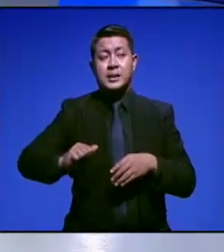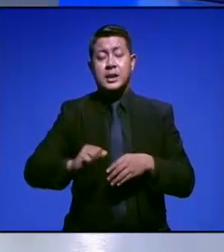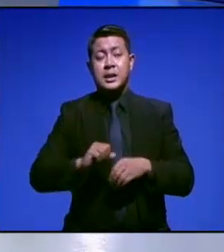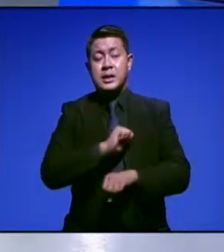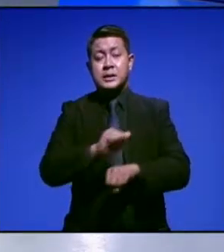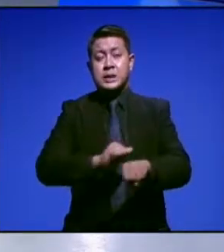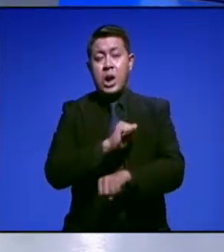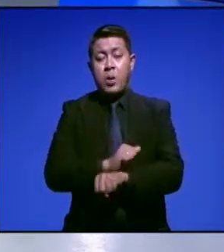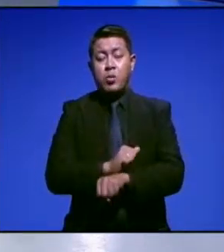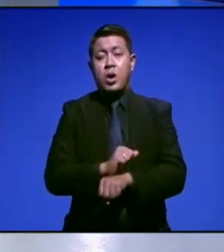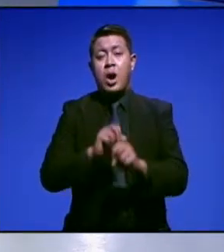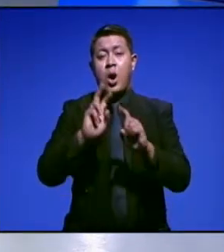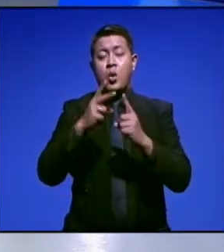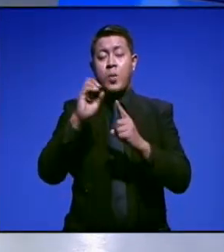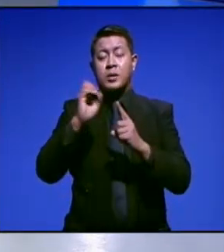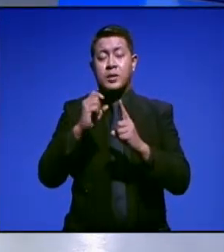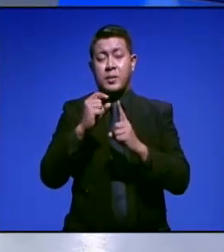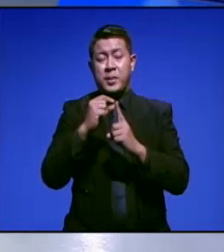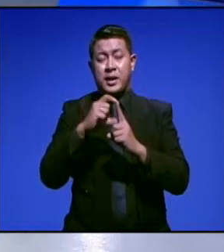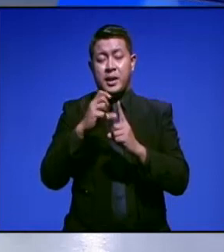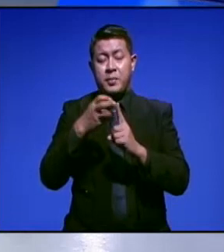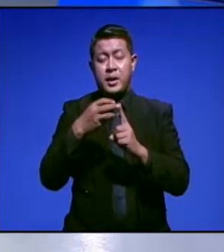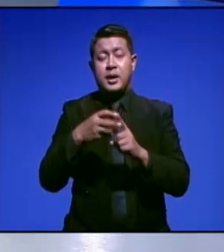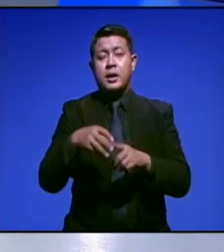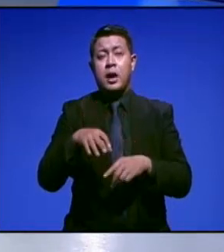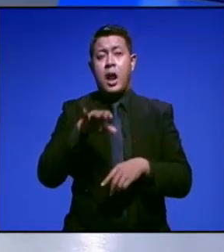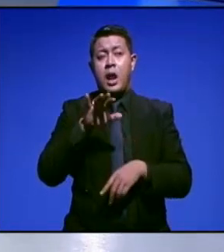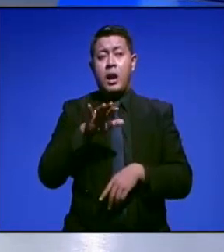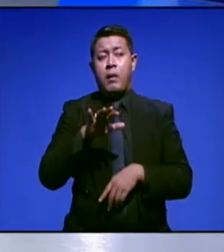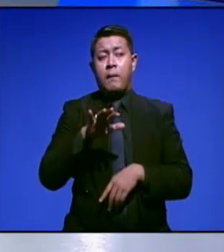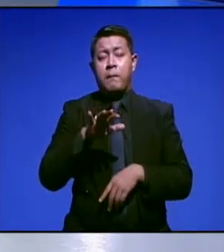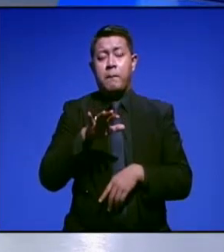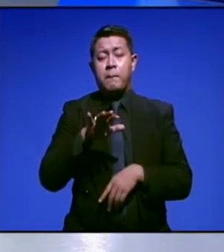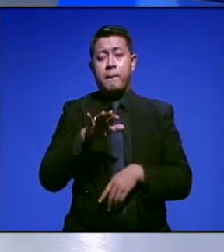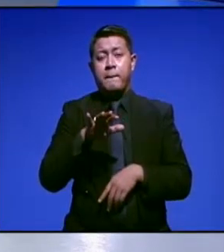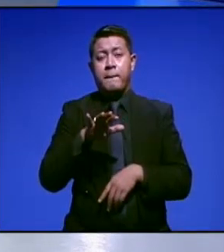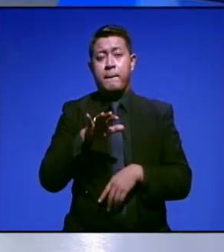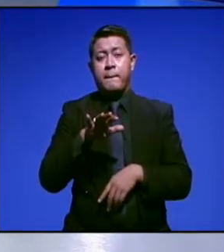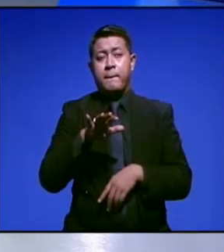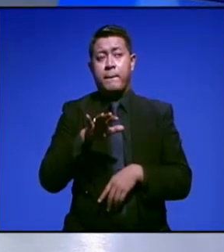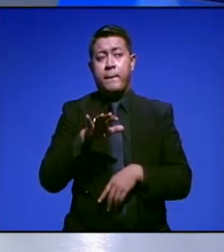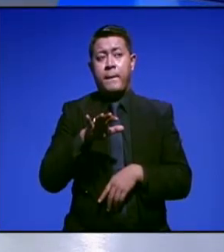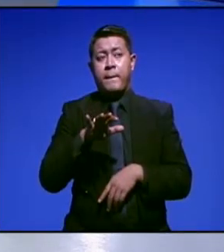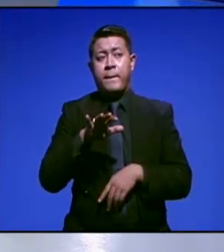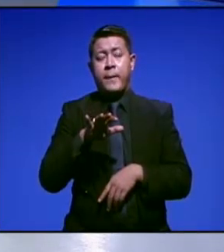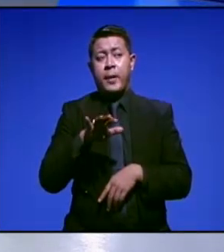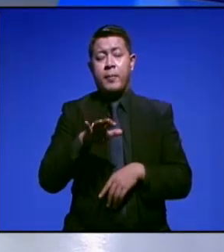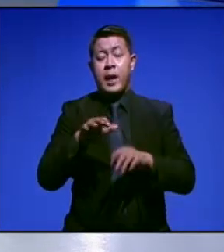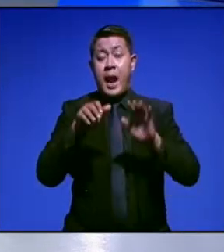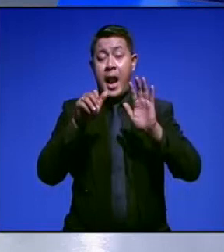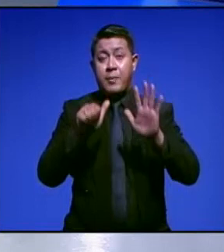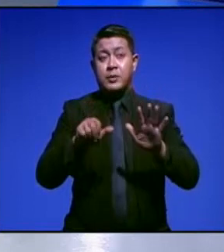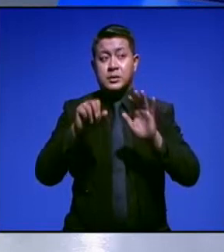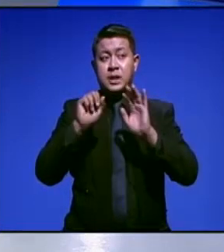mengeluarkan hingga dua belas persen pdb-nya 5909 Milyar Dollar Singapura atau